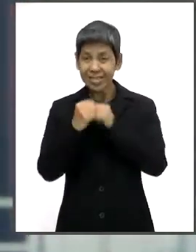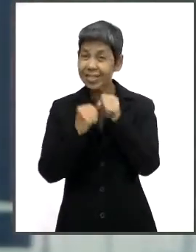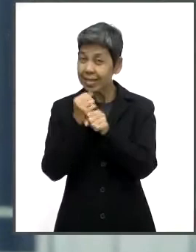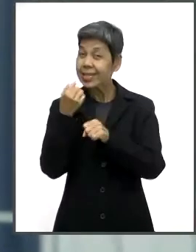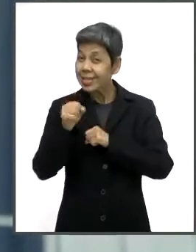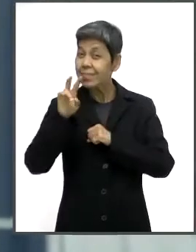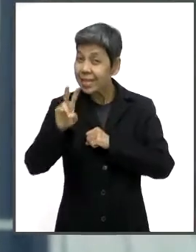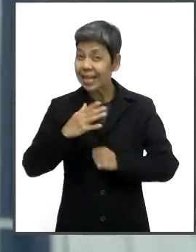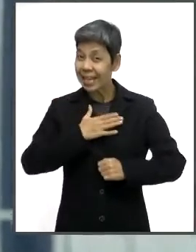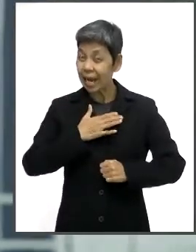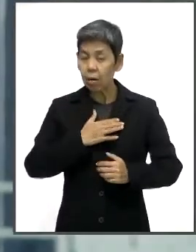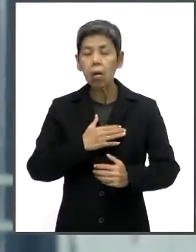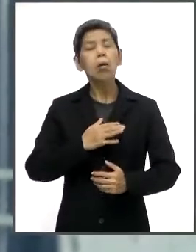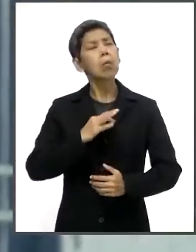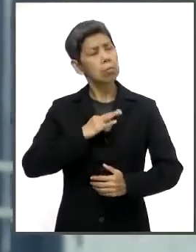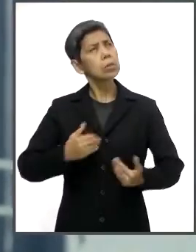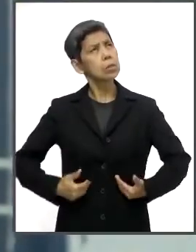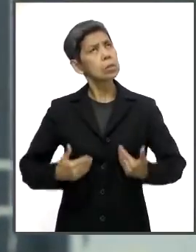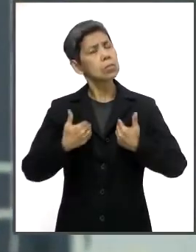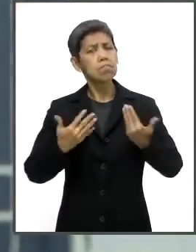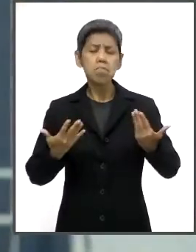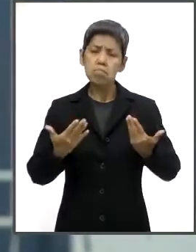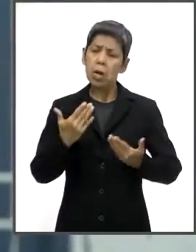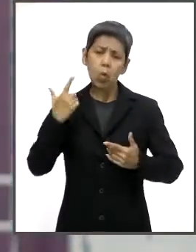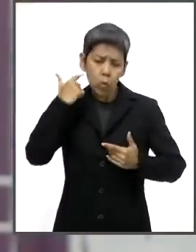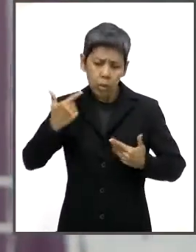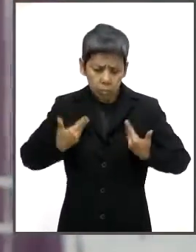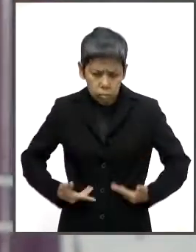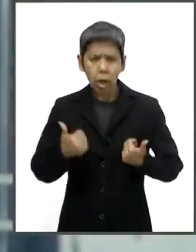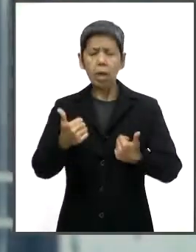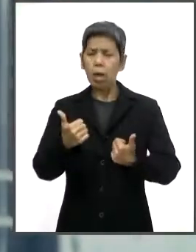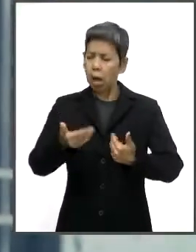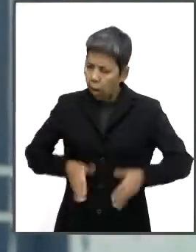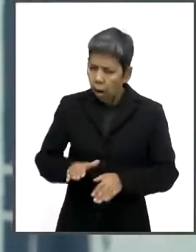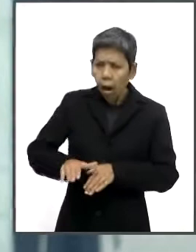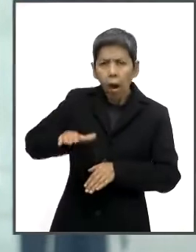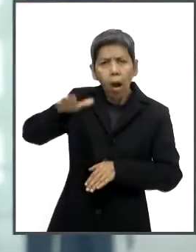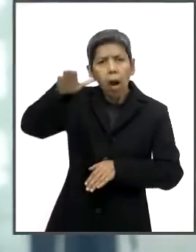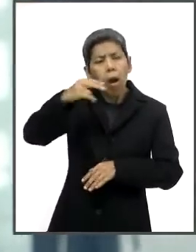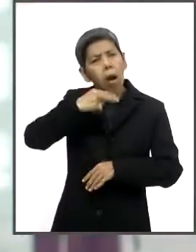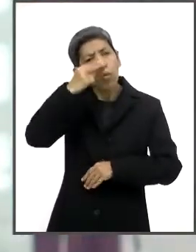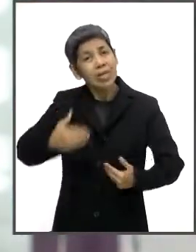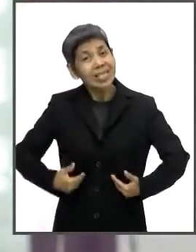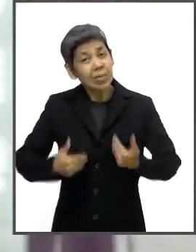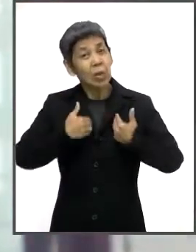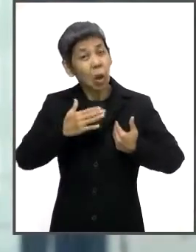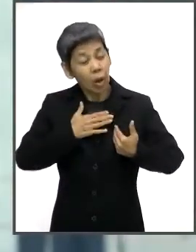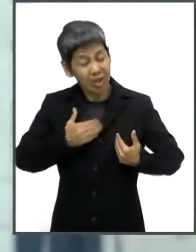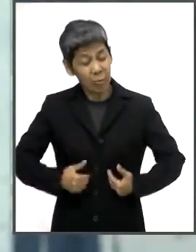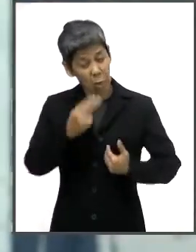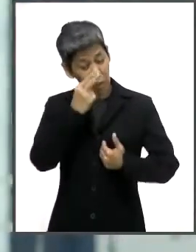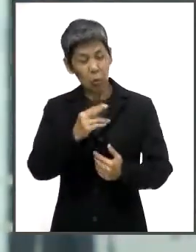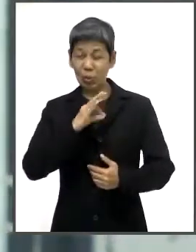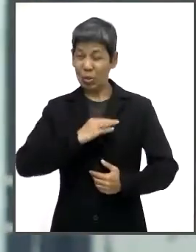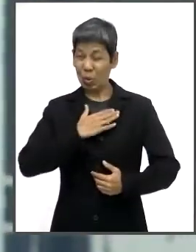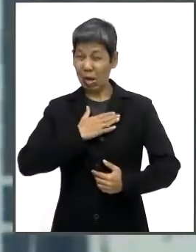วิตมา17ปีเราก็ถือว่าเราใช้ชีวิตมาเยอะกว่าเขาแต่เขาใช้ชีวิตตั้งแต่กำเนิดมันทำให้ชีวิตณเวล